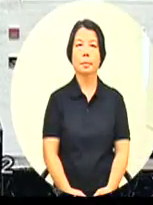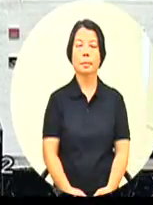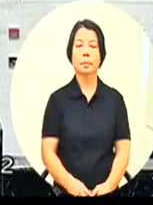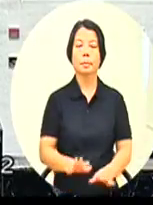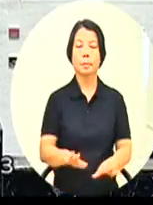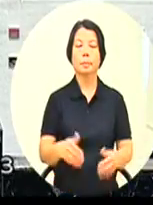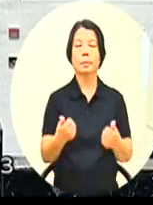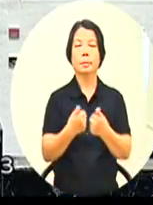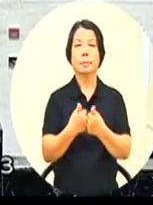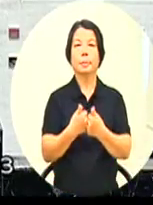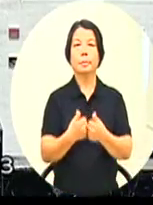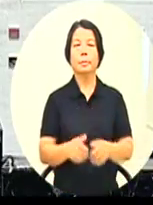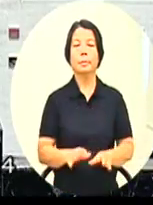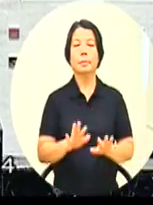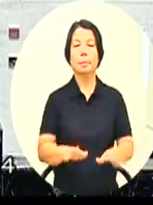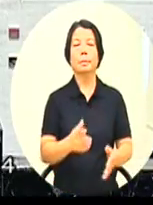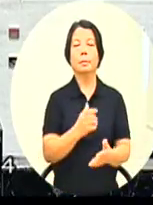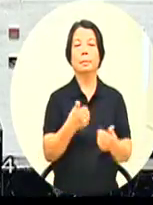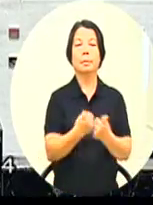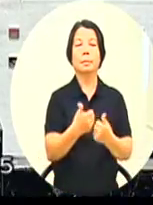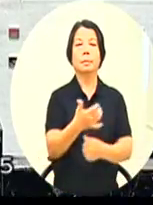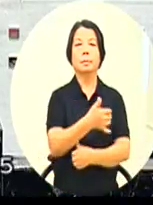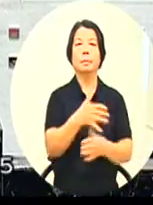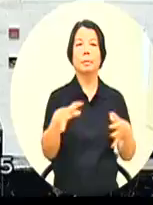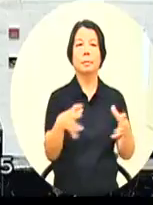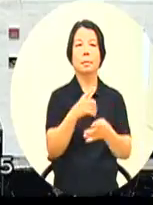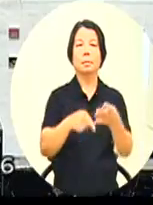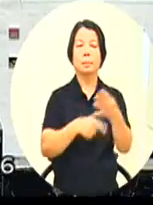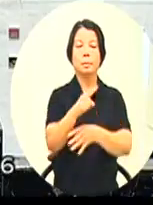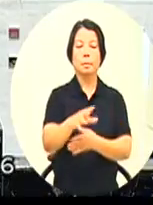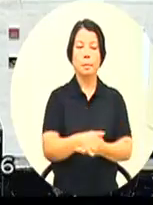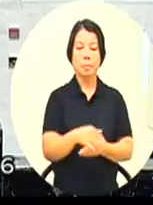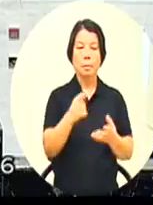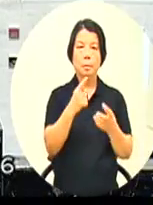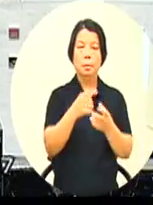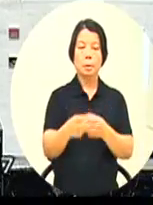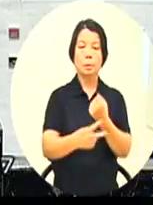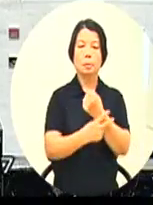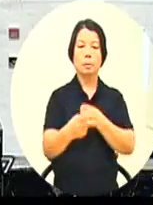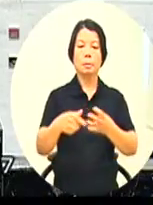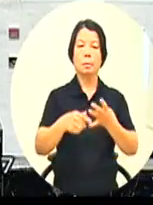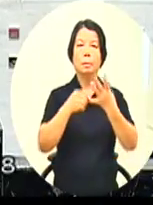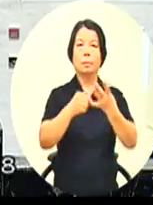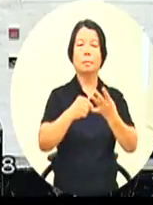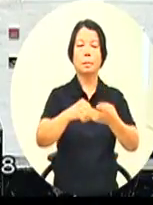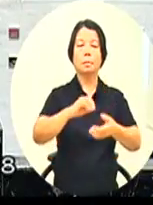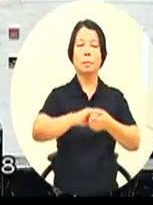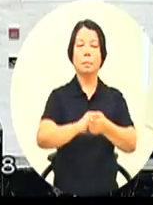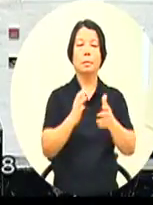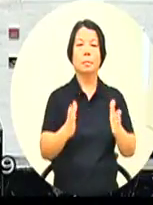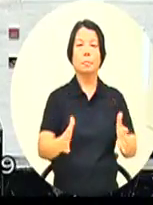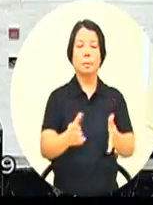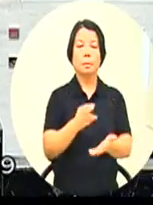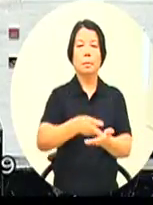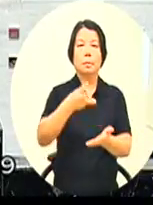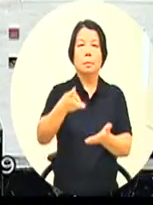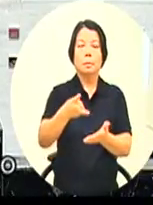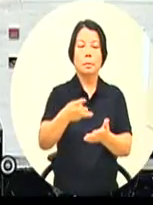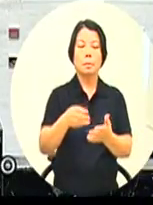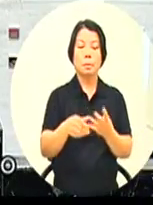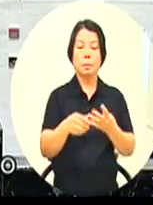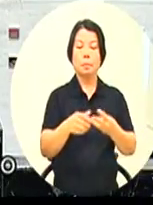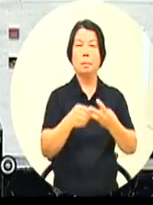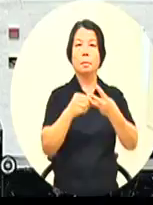好，我们来开会。各位议员同仁，请详阅本会第二届第四次定期大会第三次会议记录，有没有意